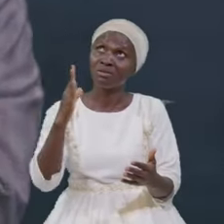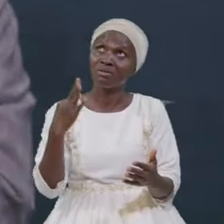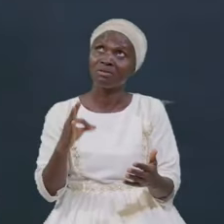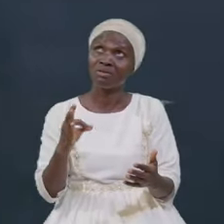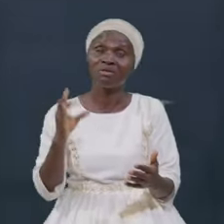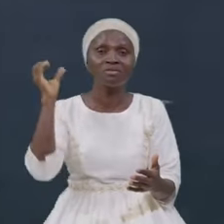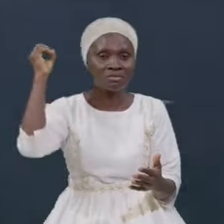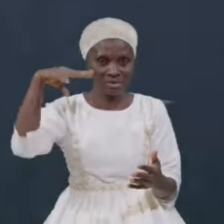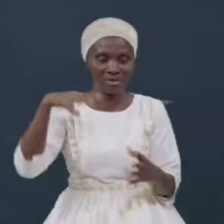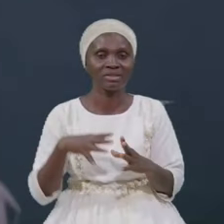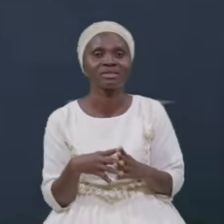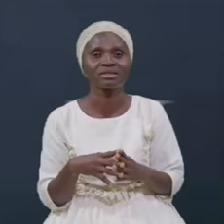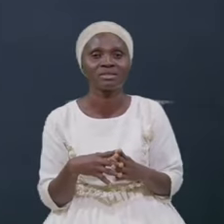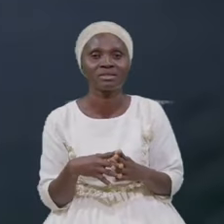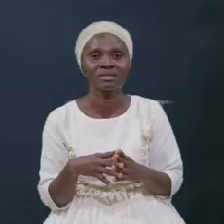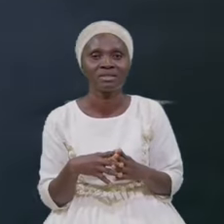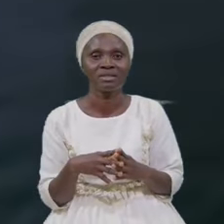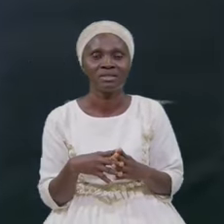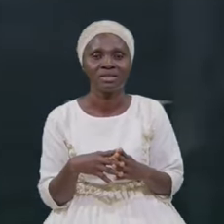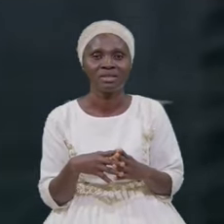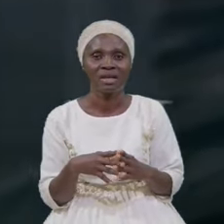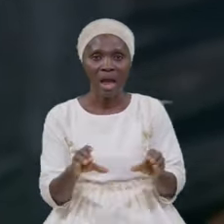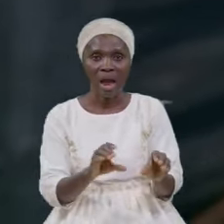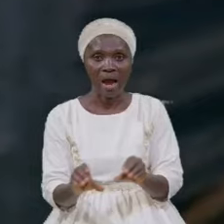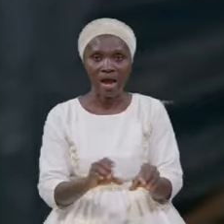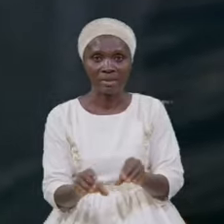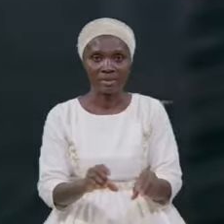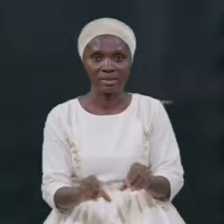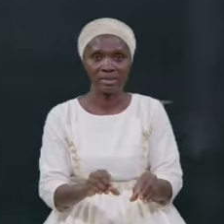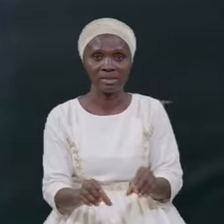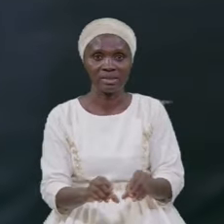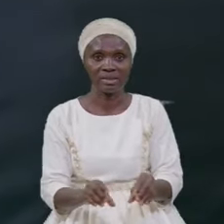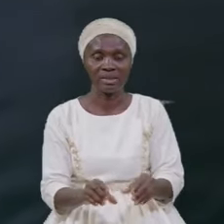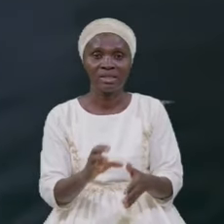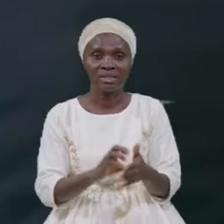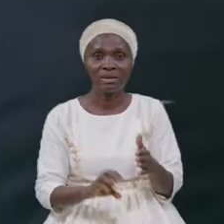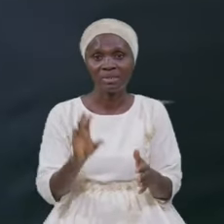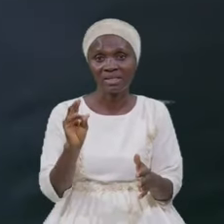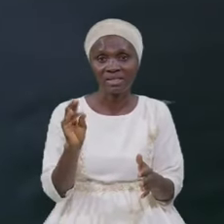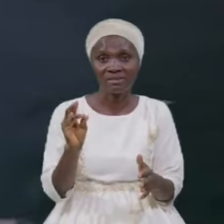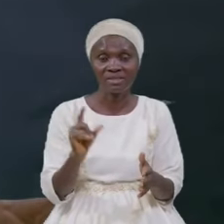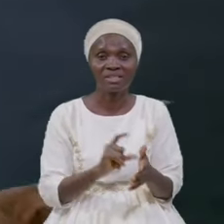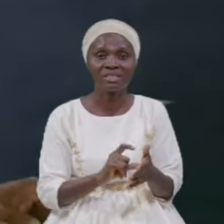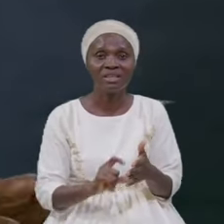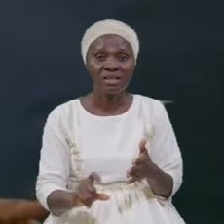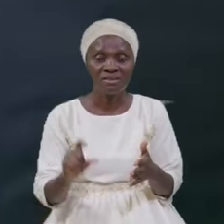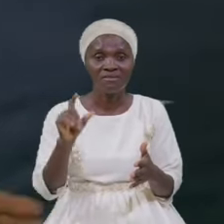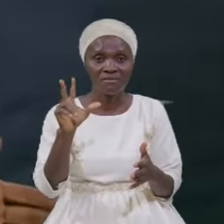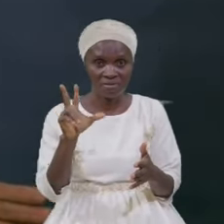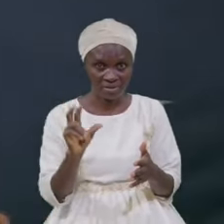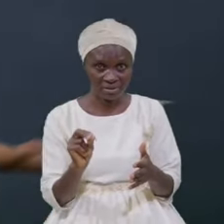Actes des apôtres, au chapitre 17, verset 30, Actes 17, verset